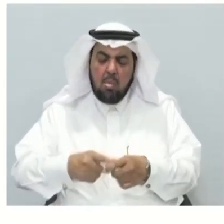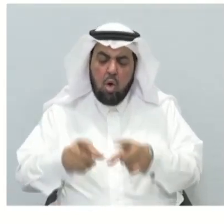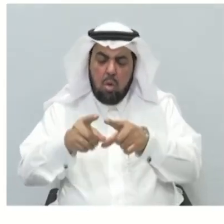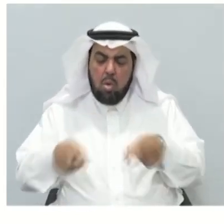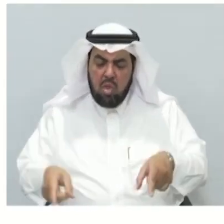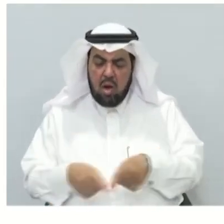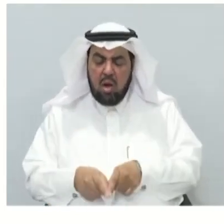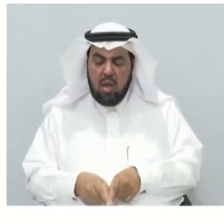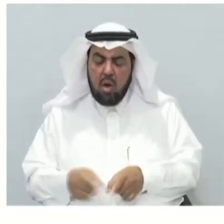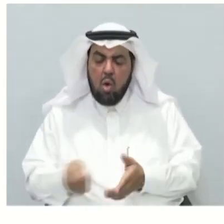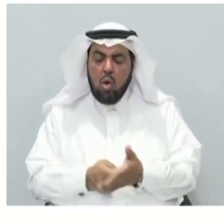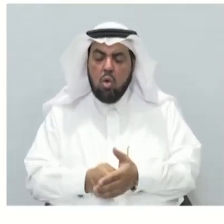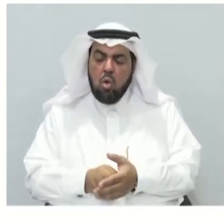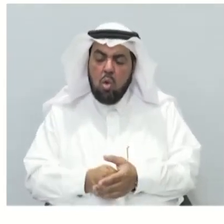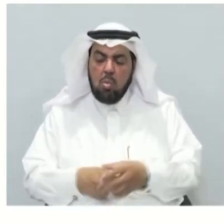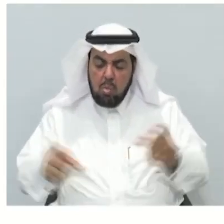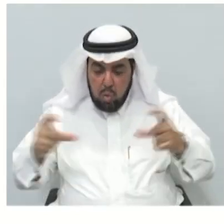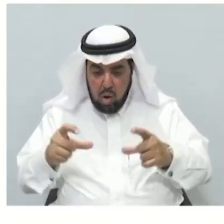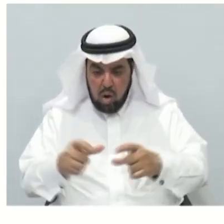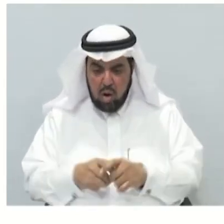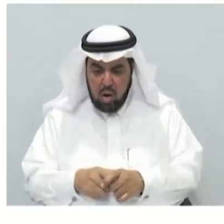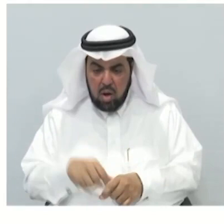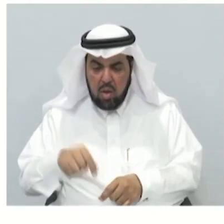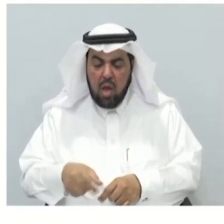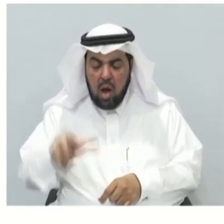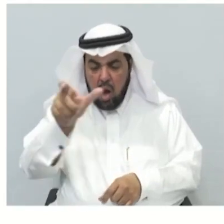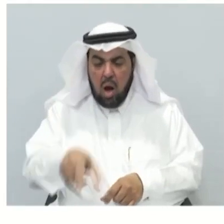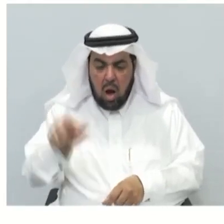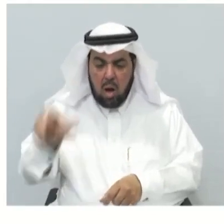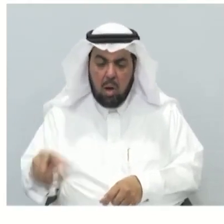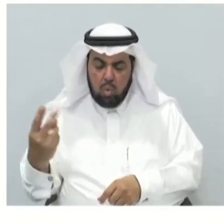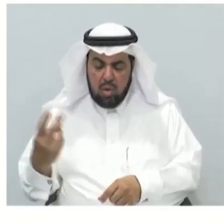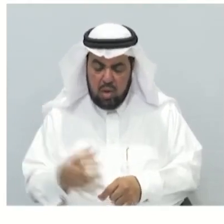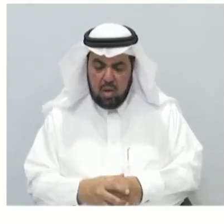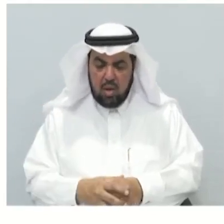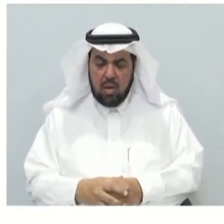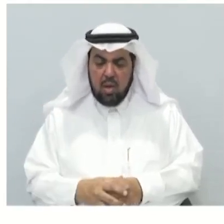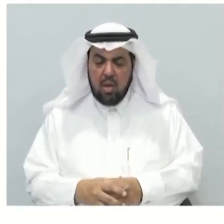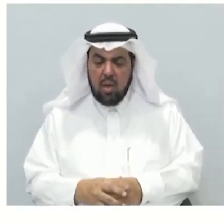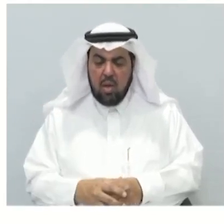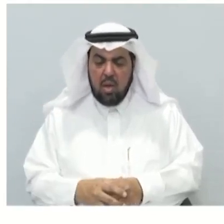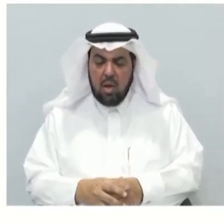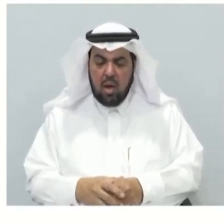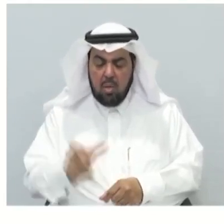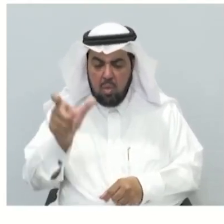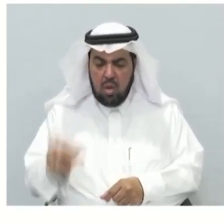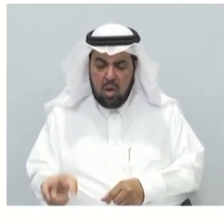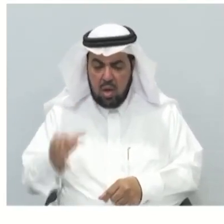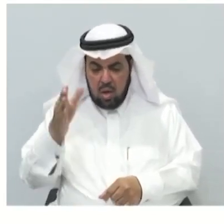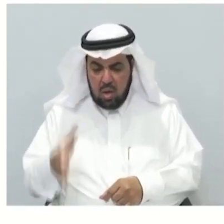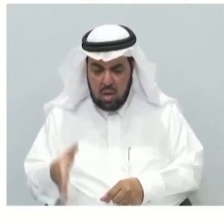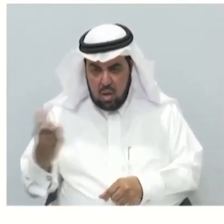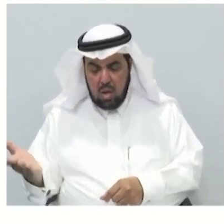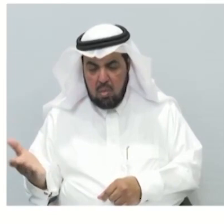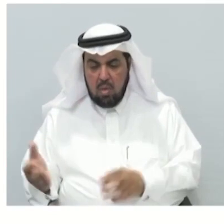اكتب برهانا ذاع عمودين لاحظ معي ذاع عمودين احنا ذكرناها سابقا في باب سابق ذاع عمودين انك تحط عمودين كذا وتكتب على